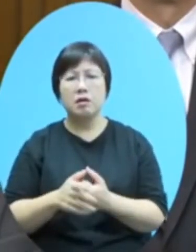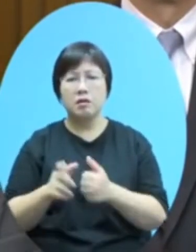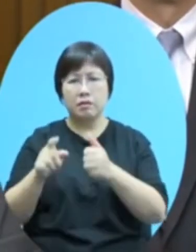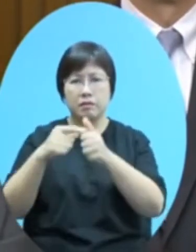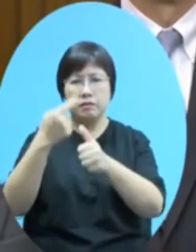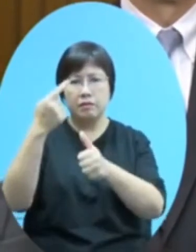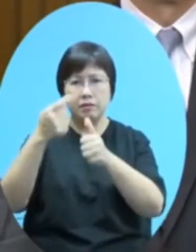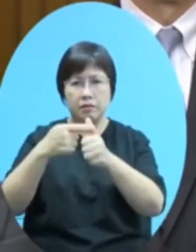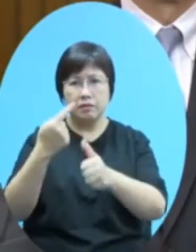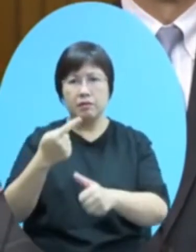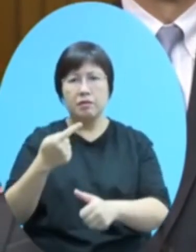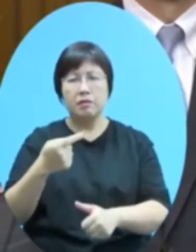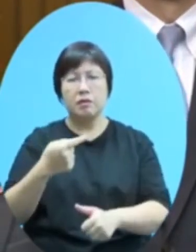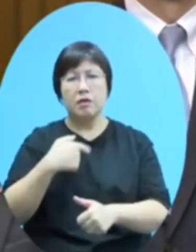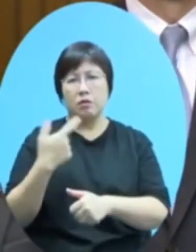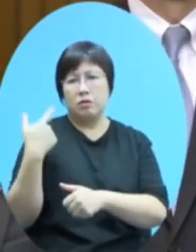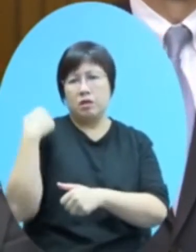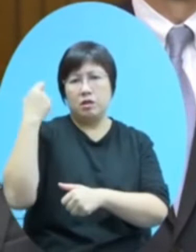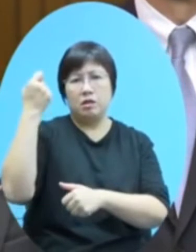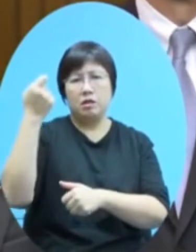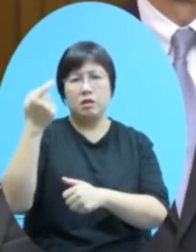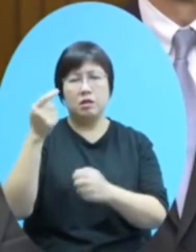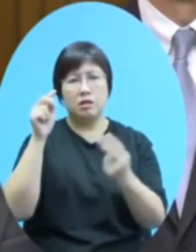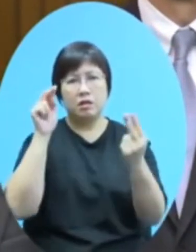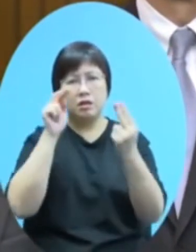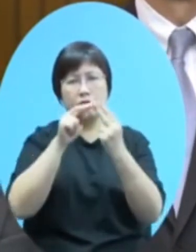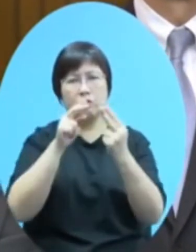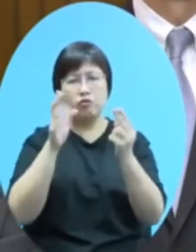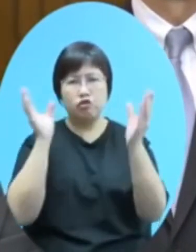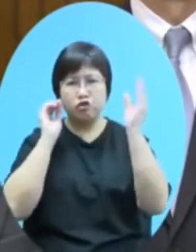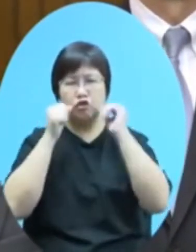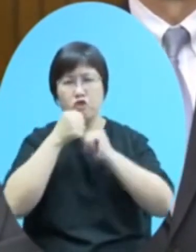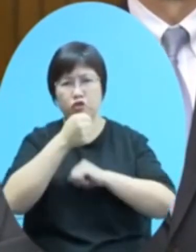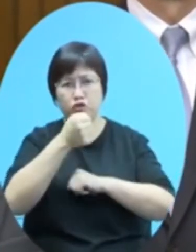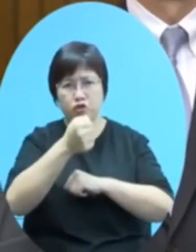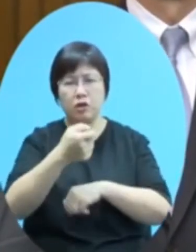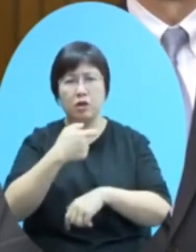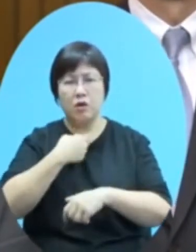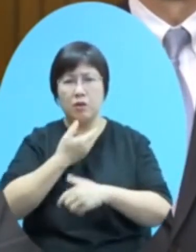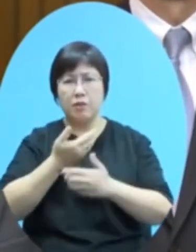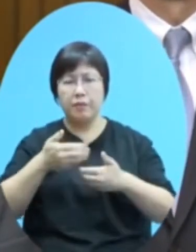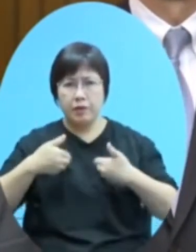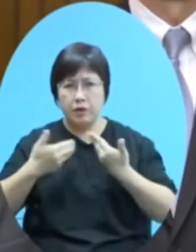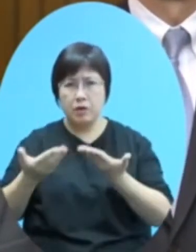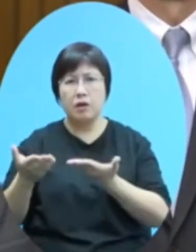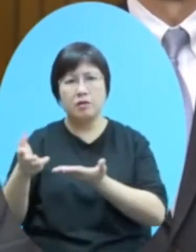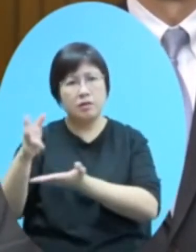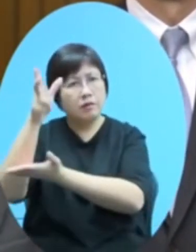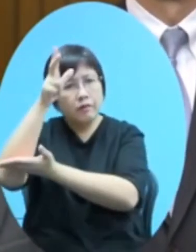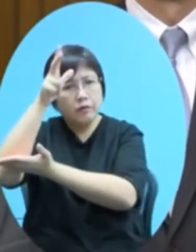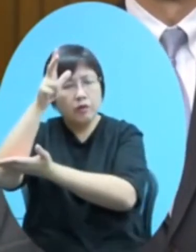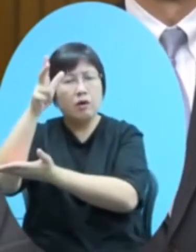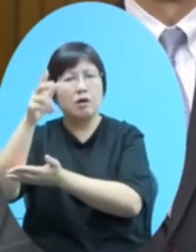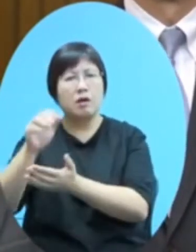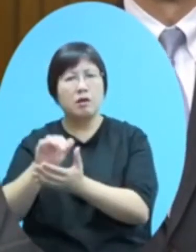首先咧，我喺早前會見傳媒嘅時候，已經表達咗政府對於喺社會上